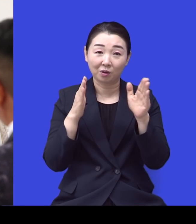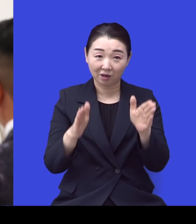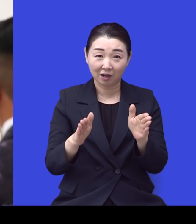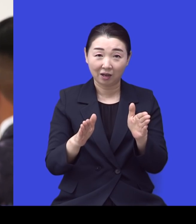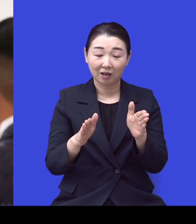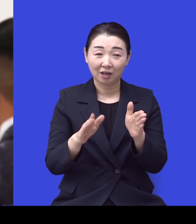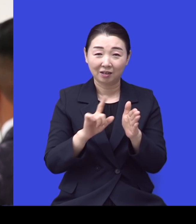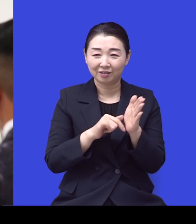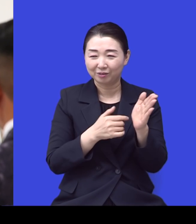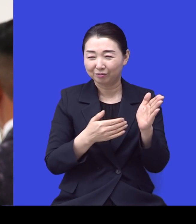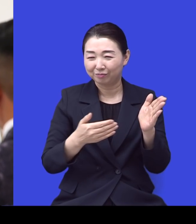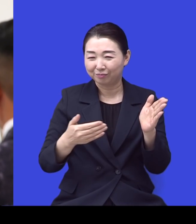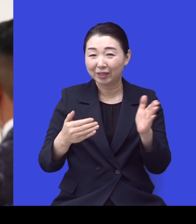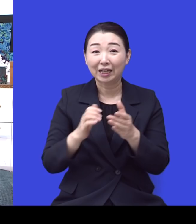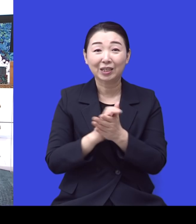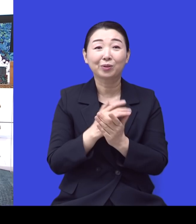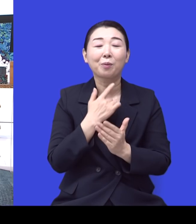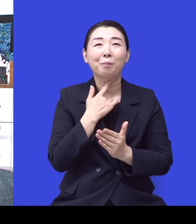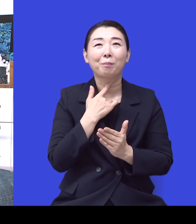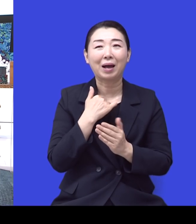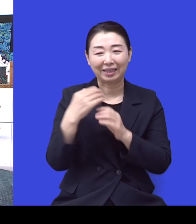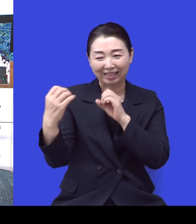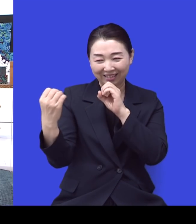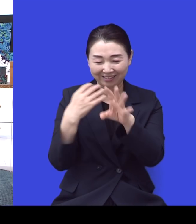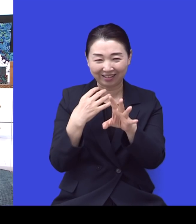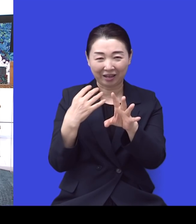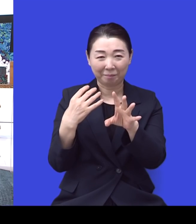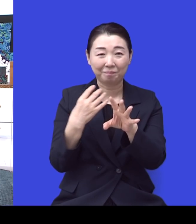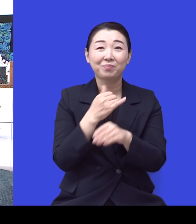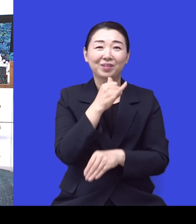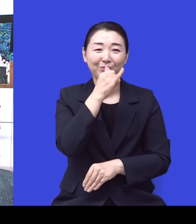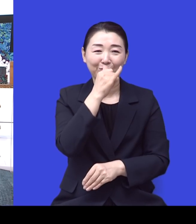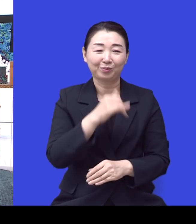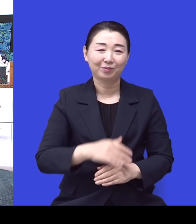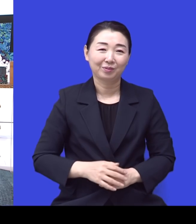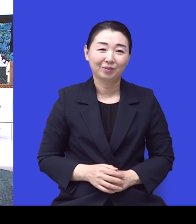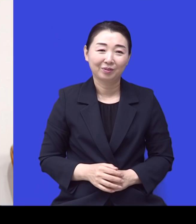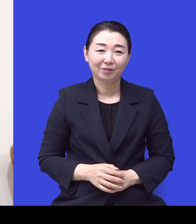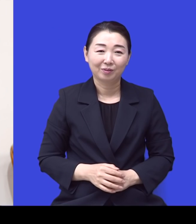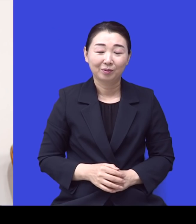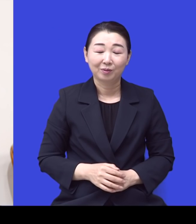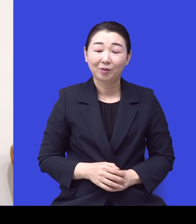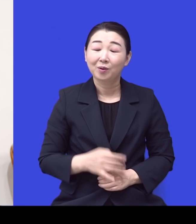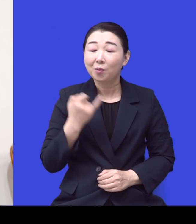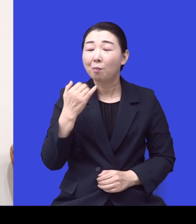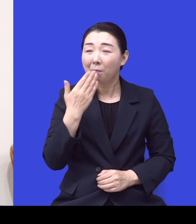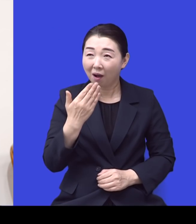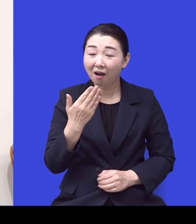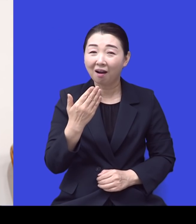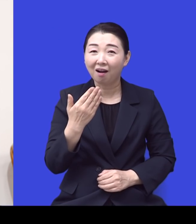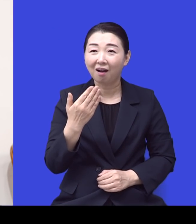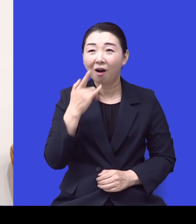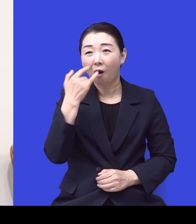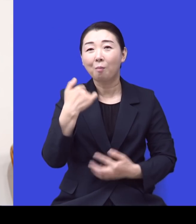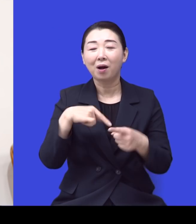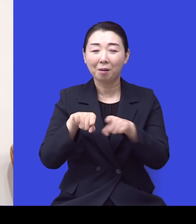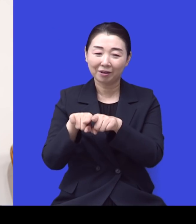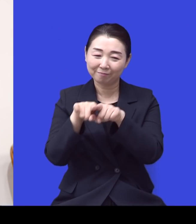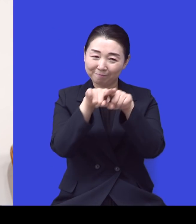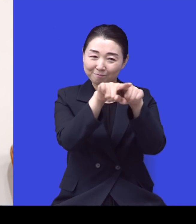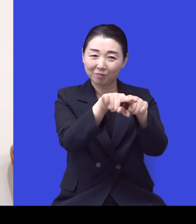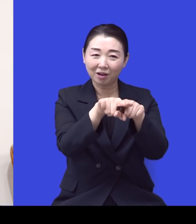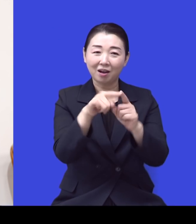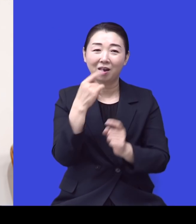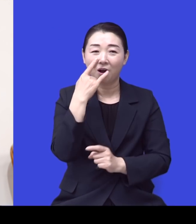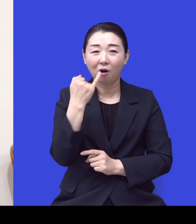시간이 지나서 기도했던 응답이 이루어졌고 왜 어머니? 그래서 엄마를 데리고 교회 처음 간 날 어머니는